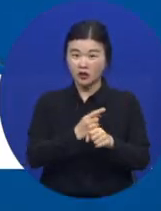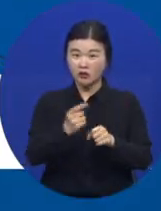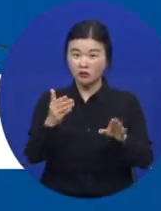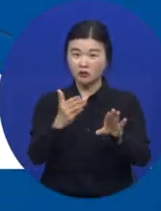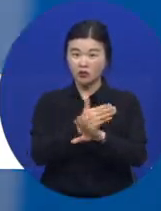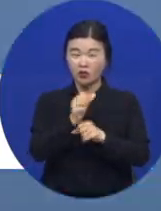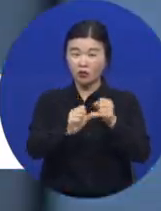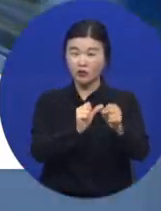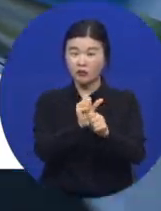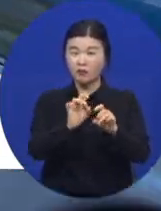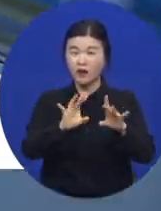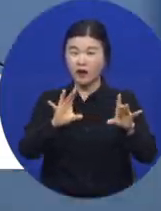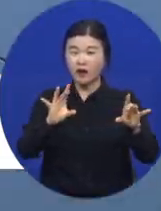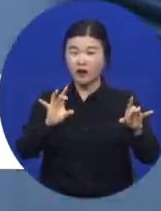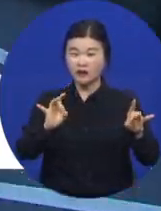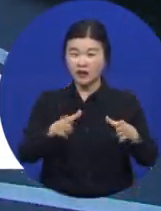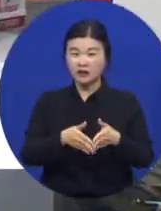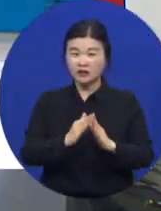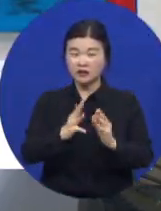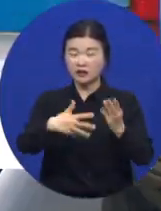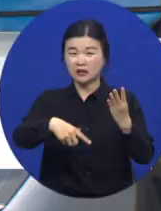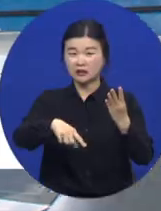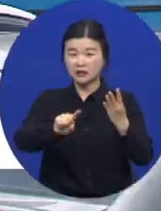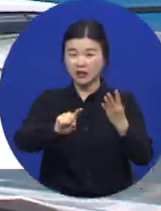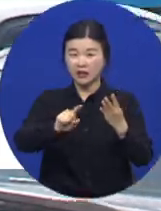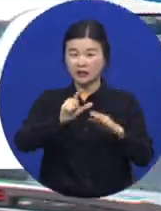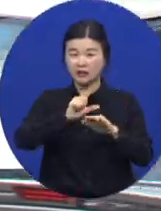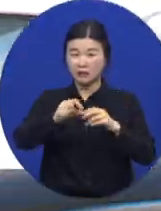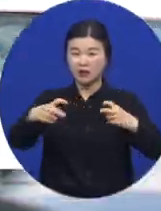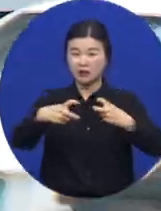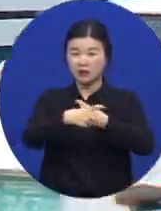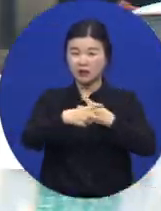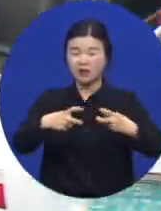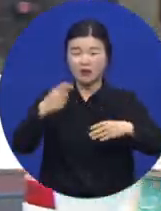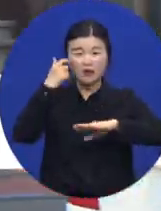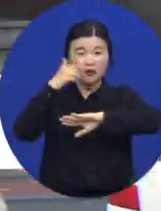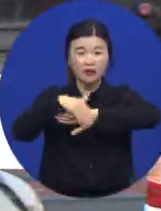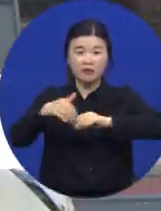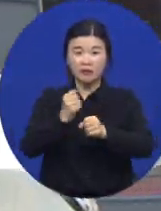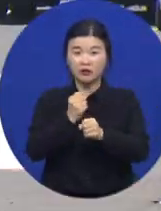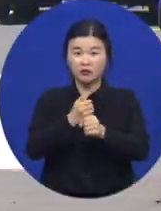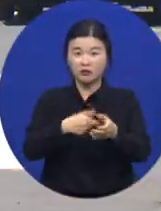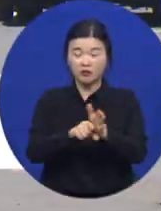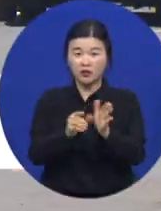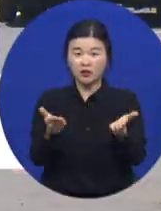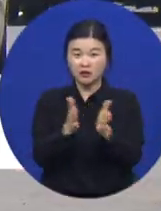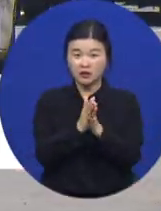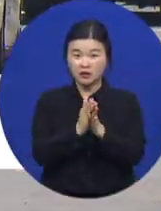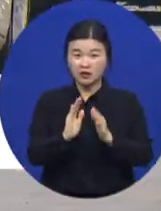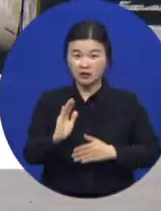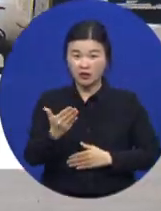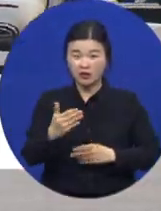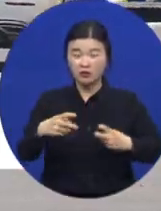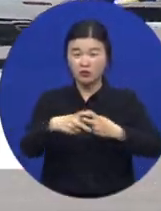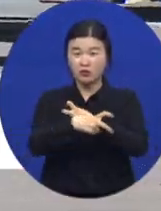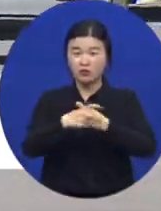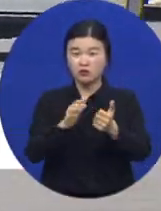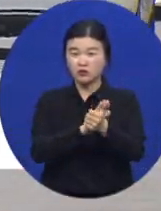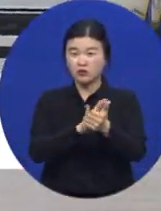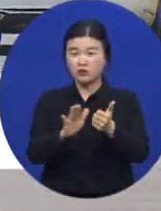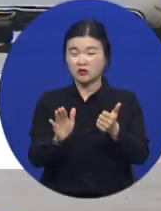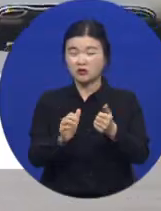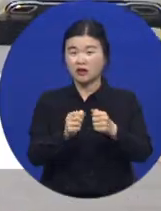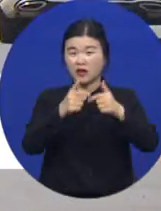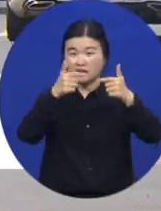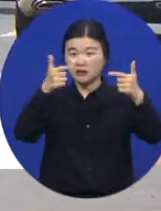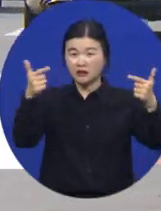내년부터 5년에 걸쳐 추진하는 제4차 지방대중교통계획을 수립하기 위한 용역을 실시해 대중교통 서비스